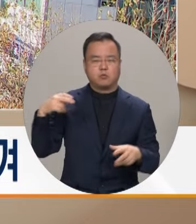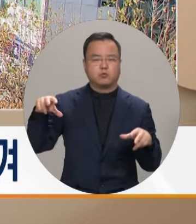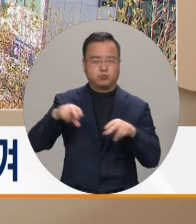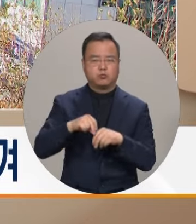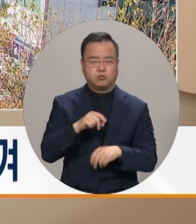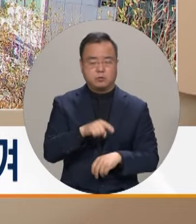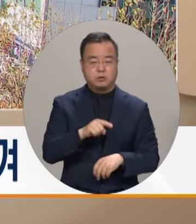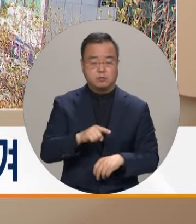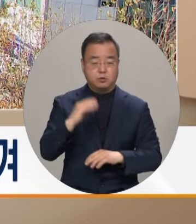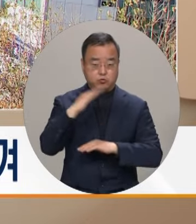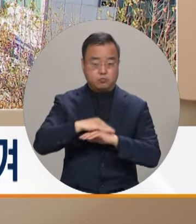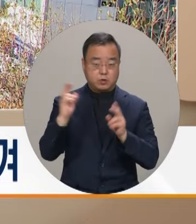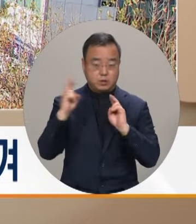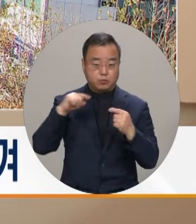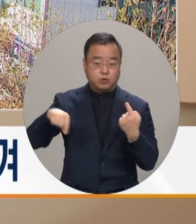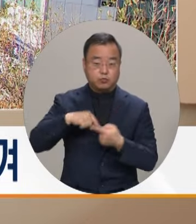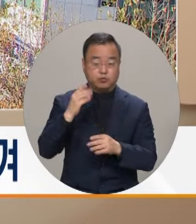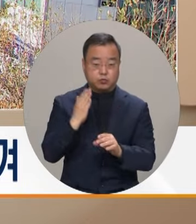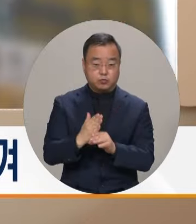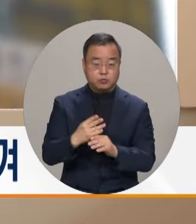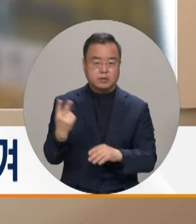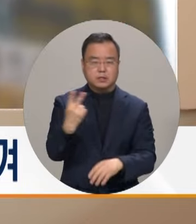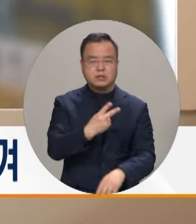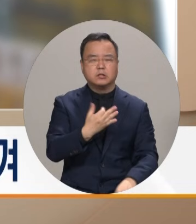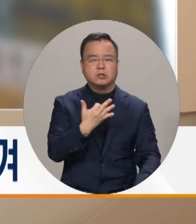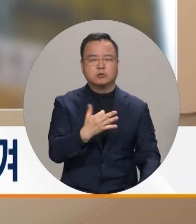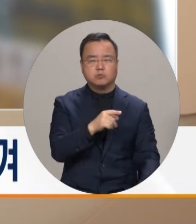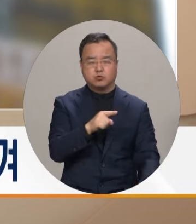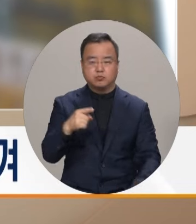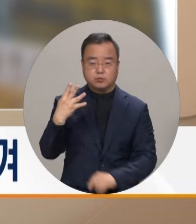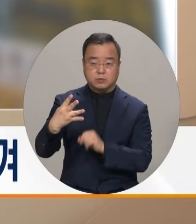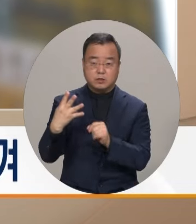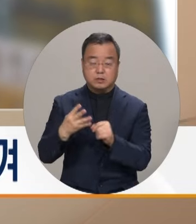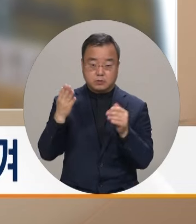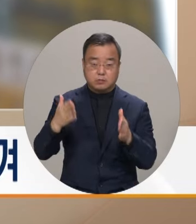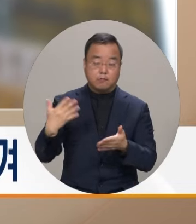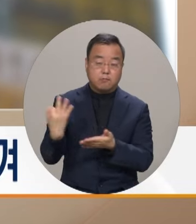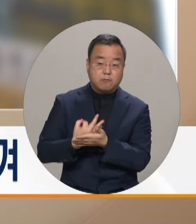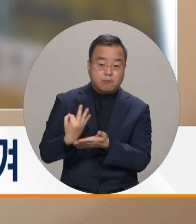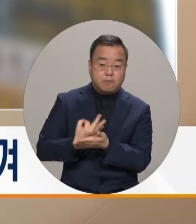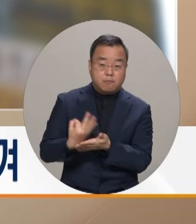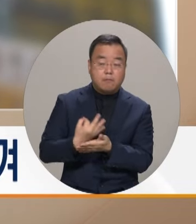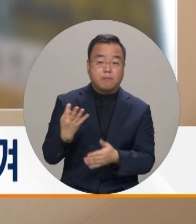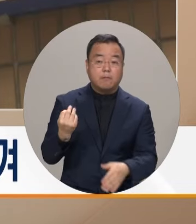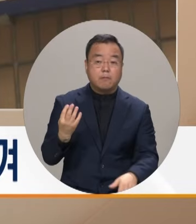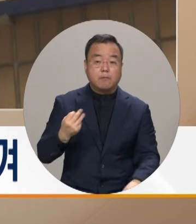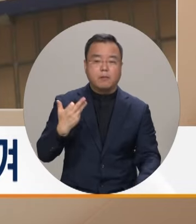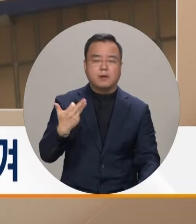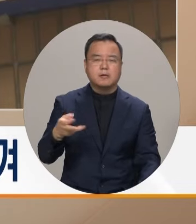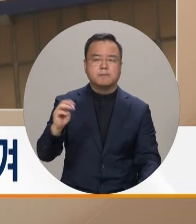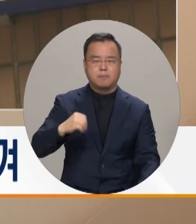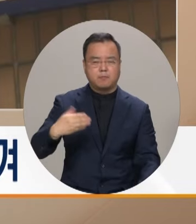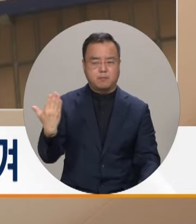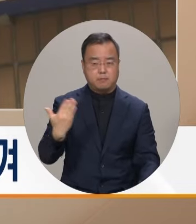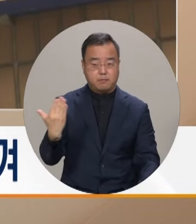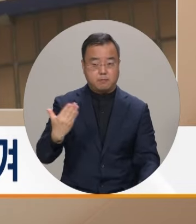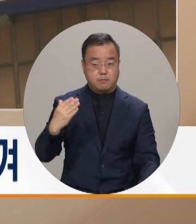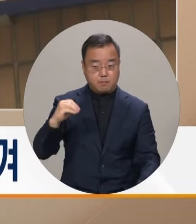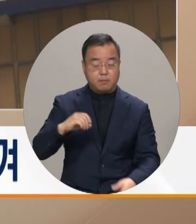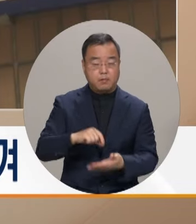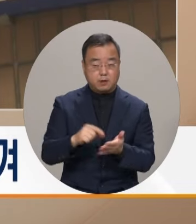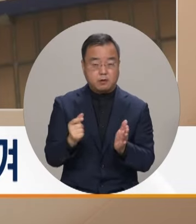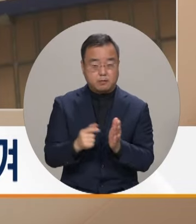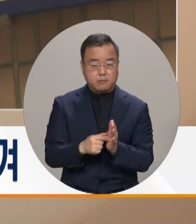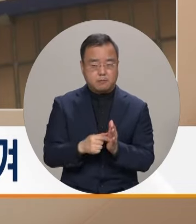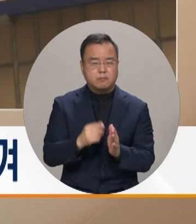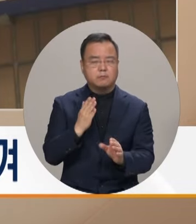이들이 출판사를 운영하면서 2019년부터 4년간 벌어들인 매출은 18억 9천만 원에 달했는데요